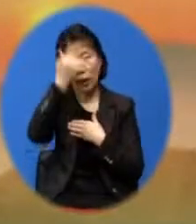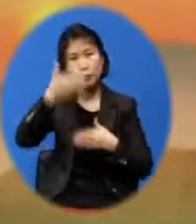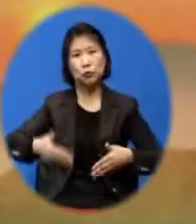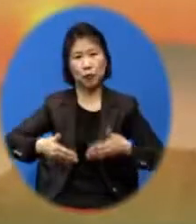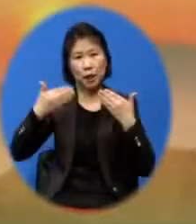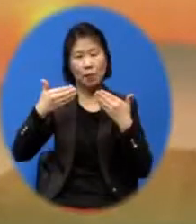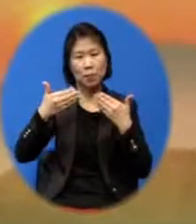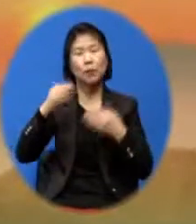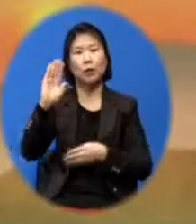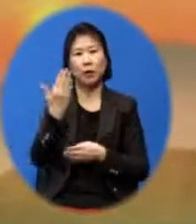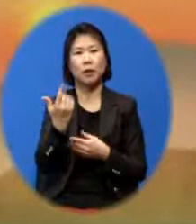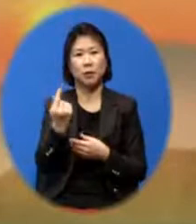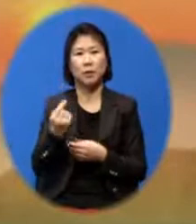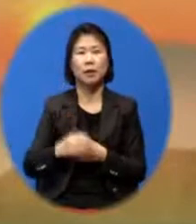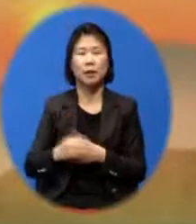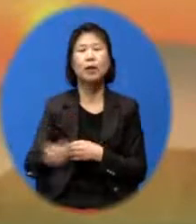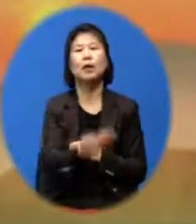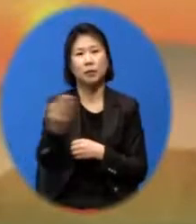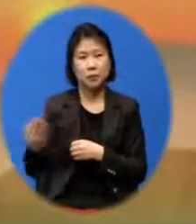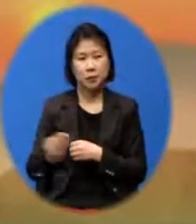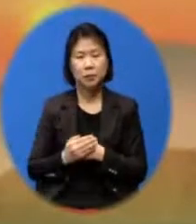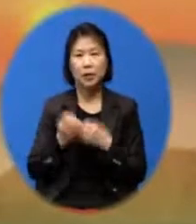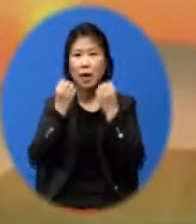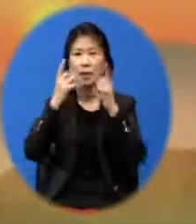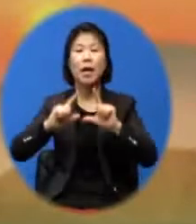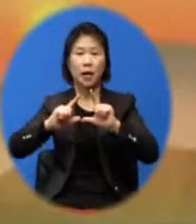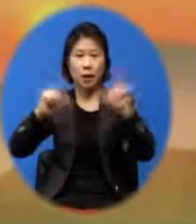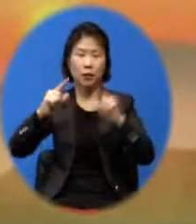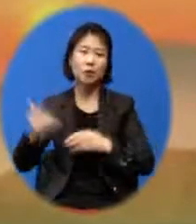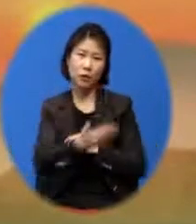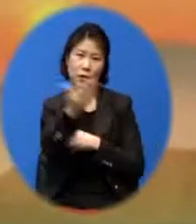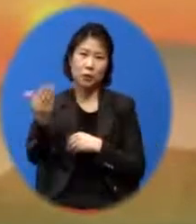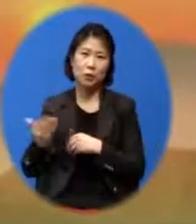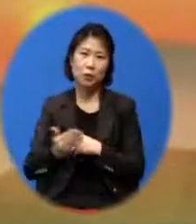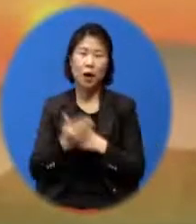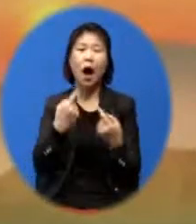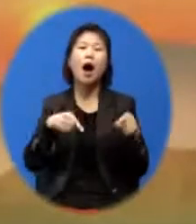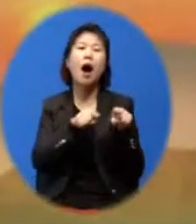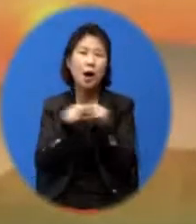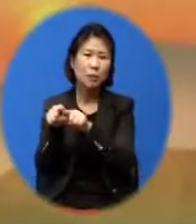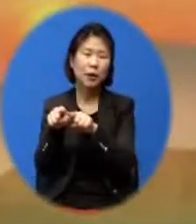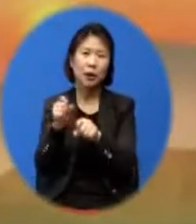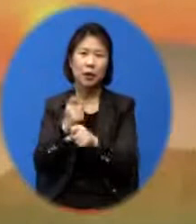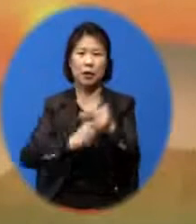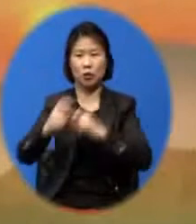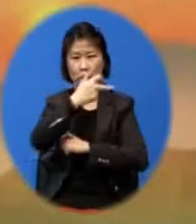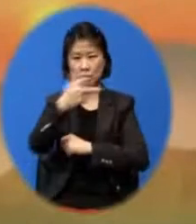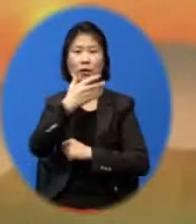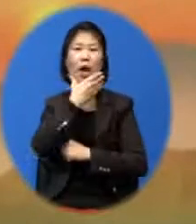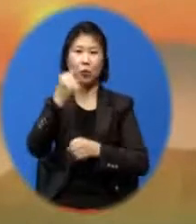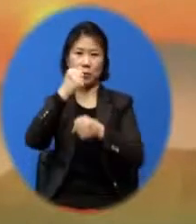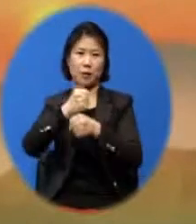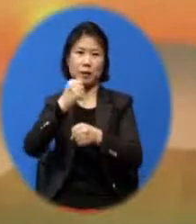충남의 토대가 될 것입니다. 도민 여러분, 새해에도 우리는 도민 여러분과 함께 더 큰